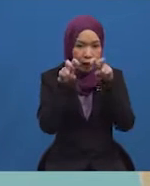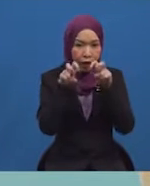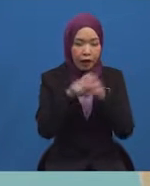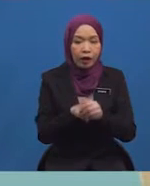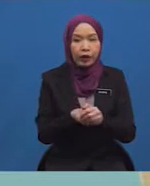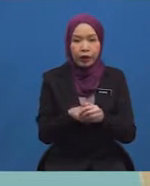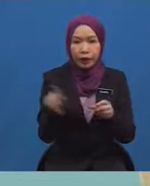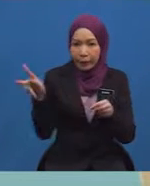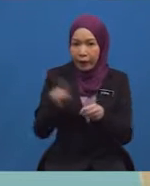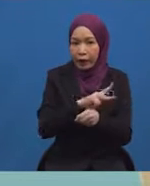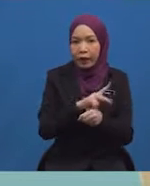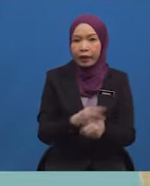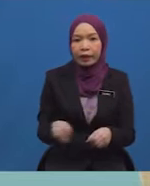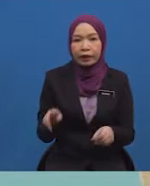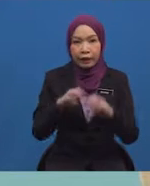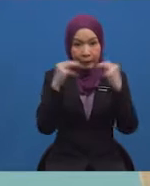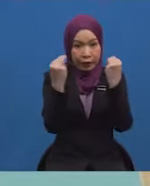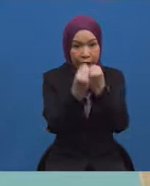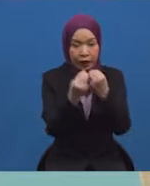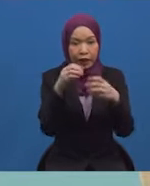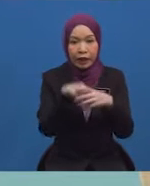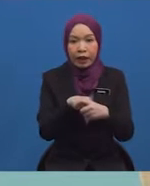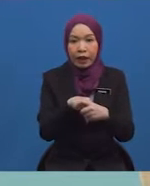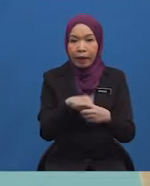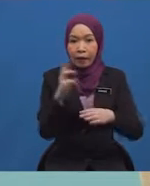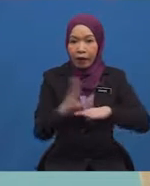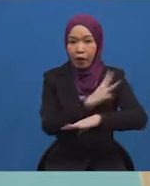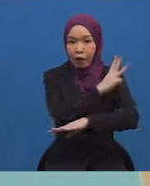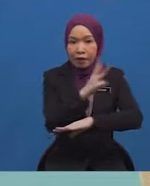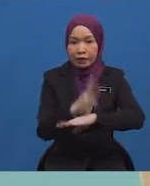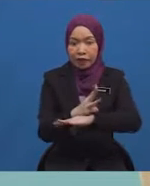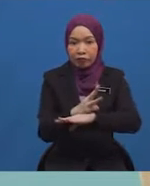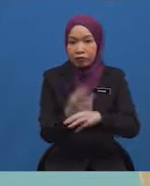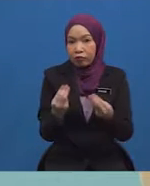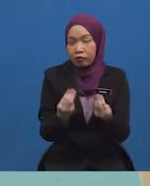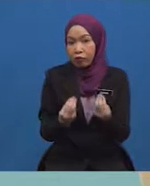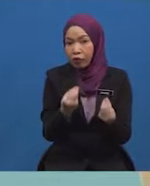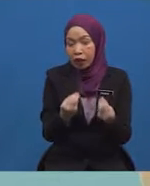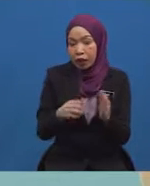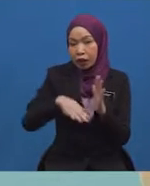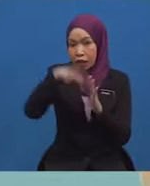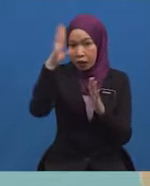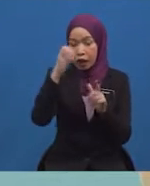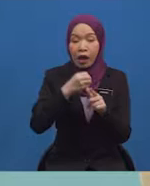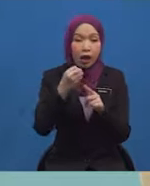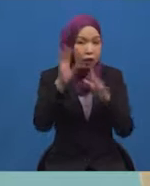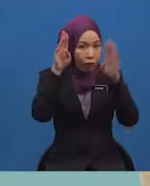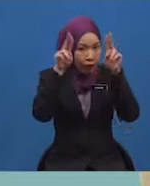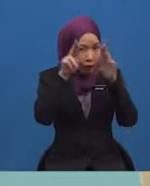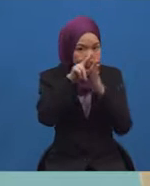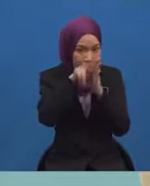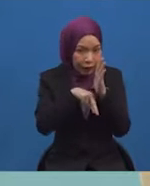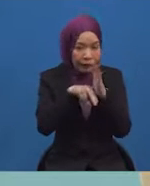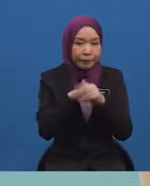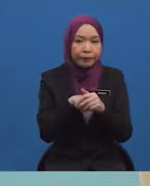kepadatan penduduk di sesebuah kawasan adalah tinggi atau rendah. Baiklah murid-murid, cikgu harap